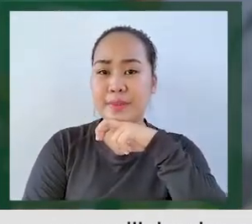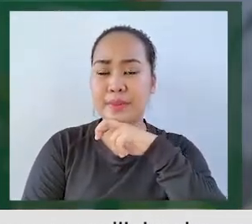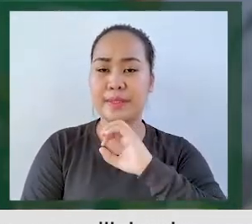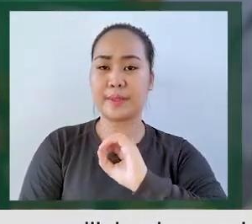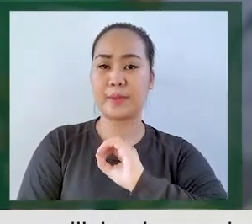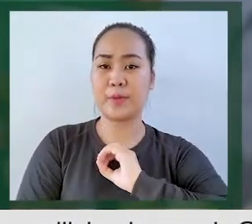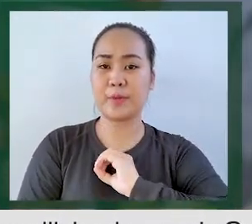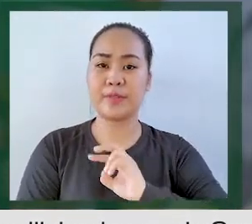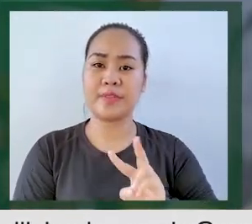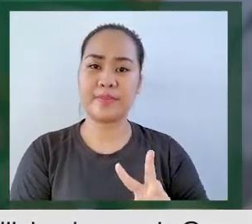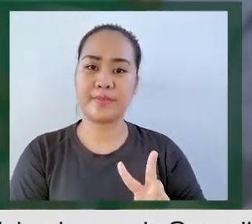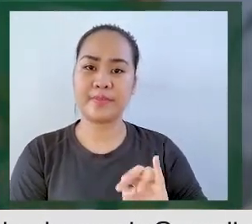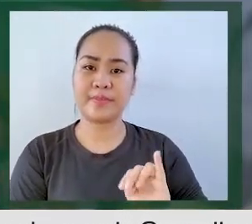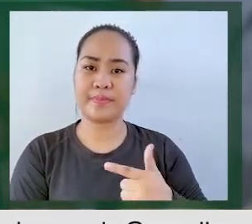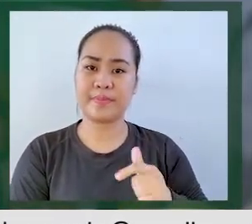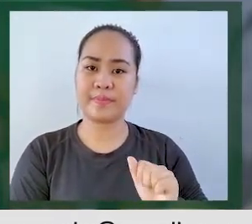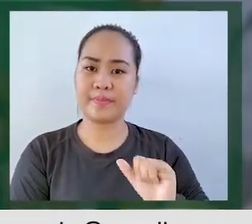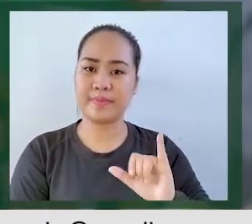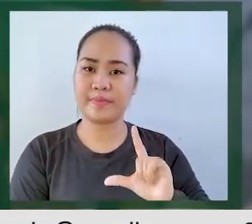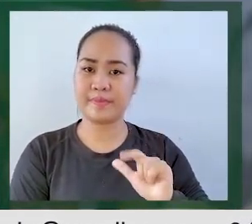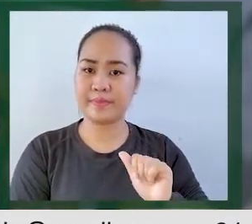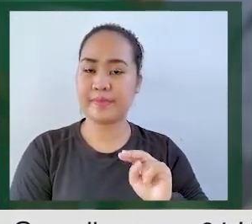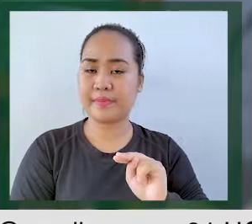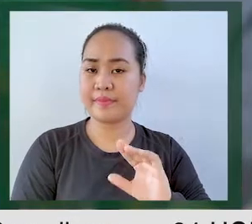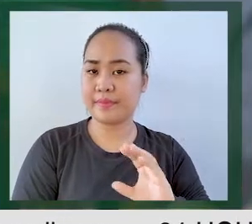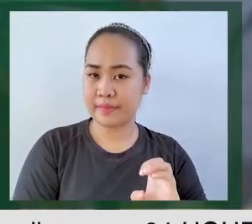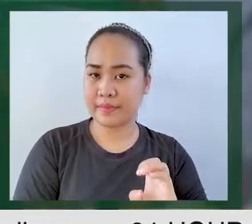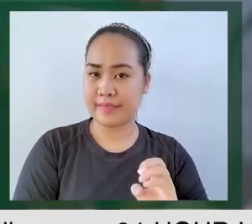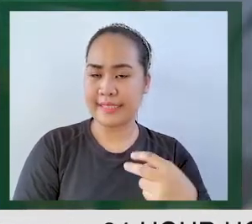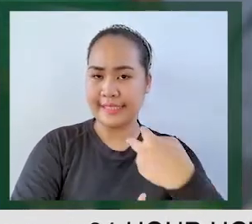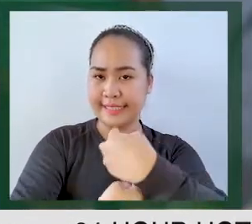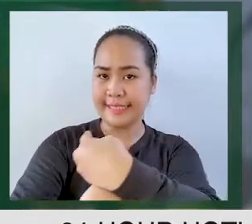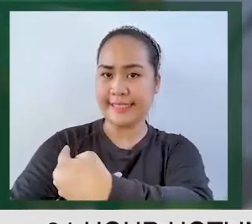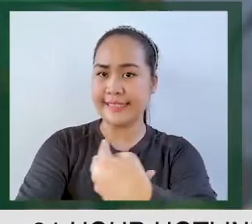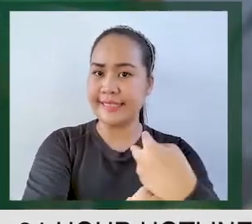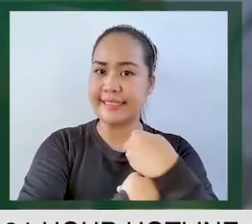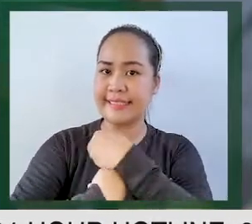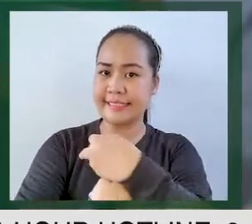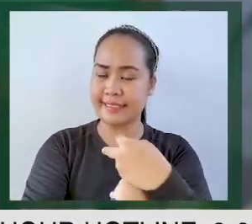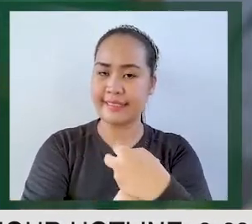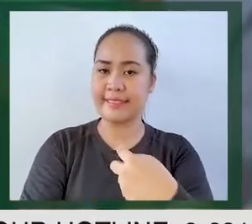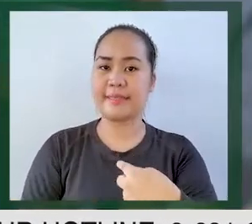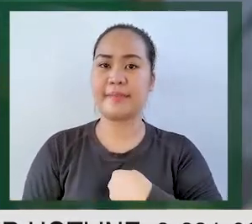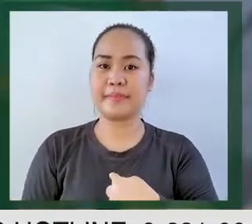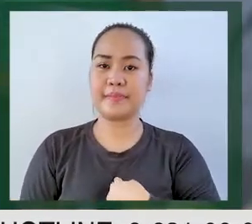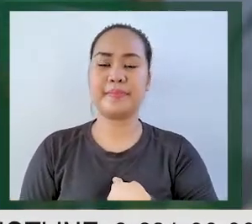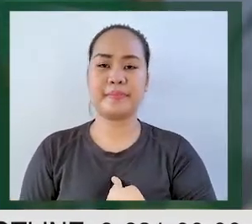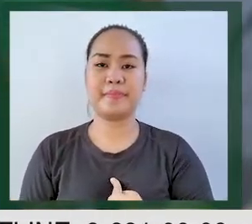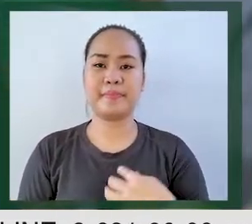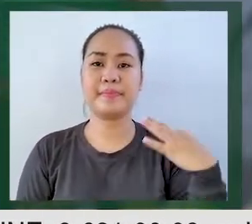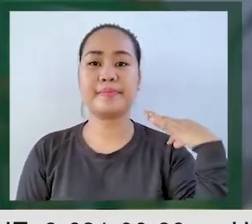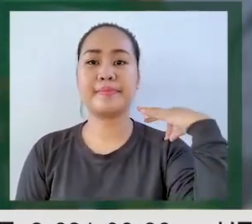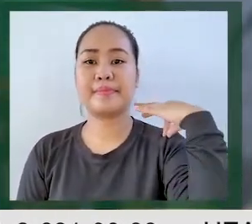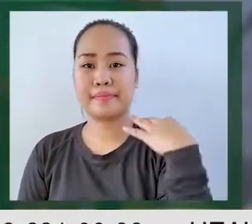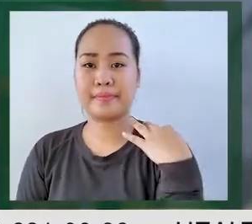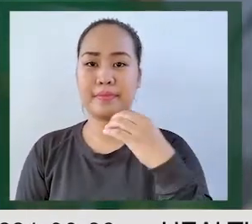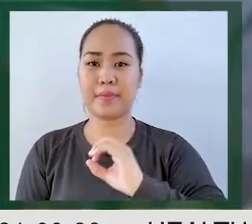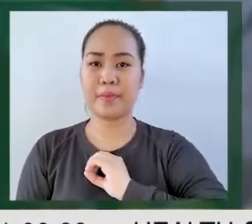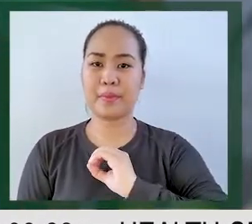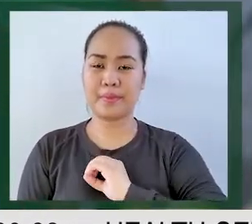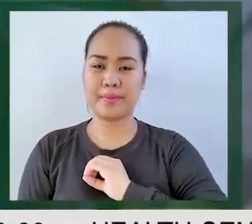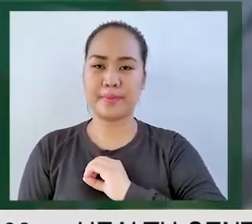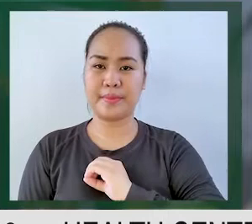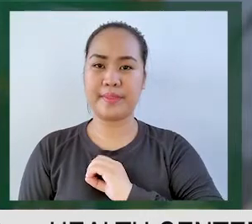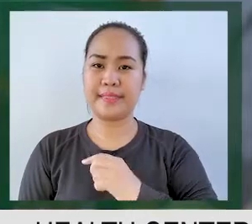really personal vigilance, no? Pang sarili na, sariling kusa, no? Yun na ho talaga ang ating